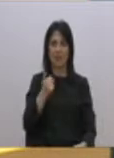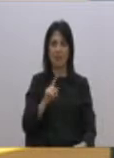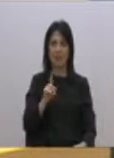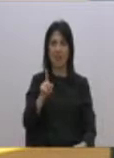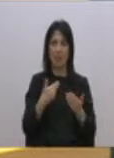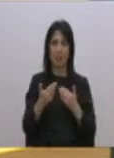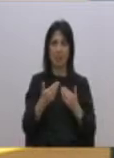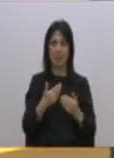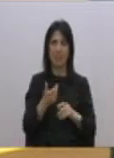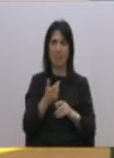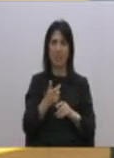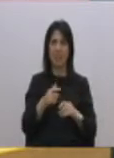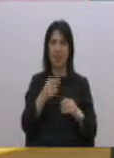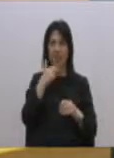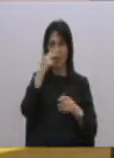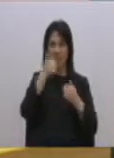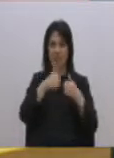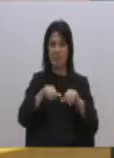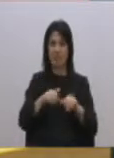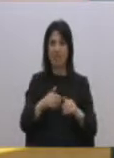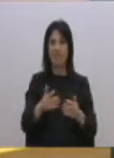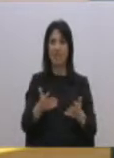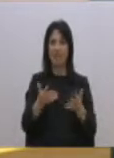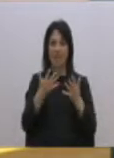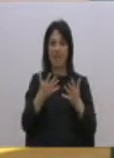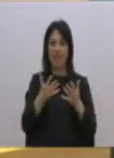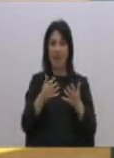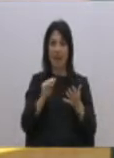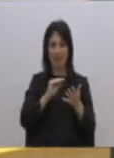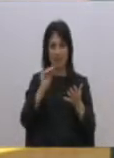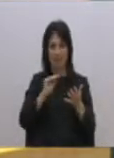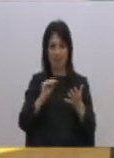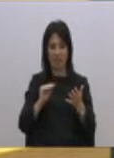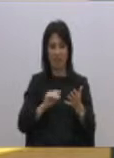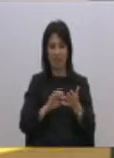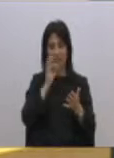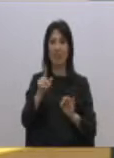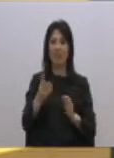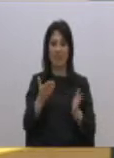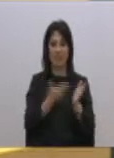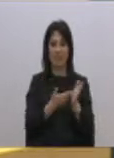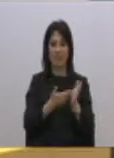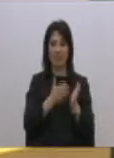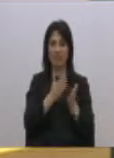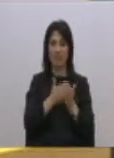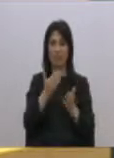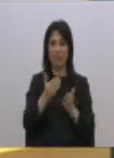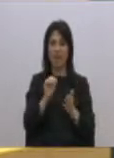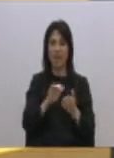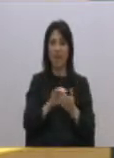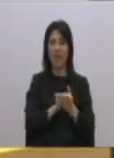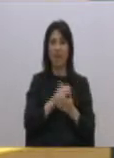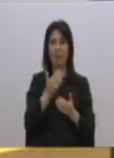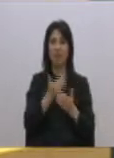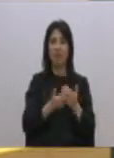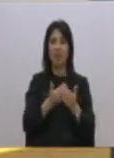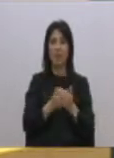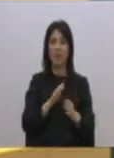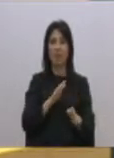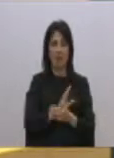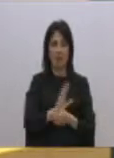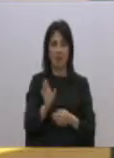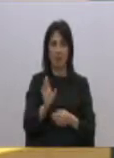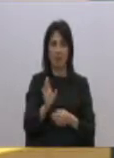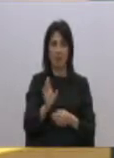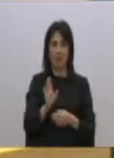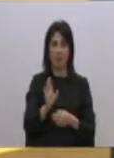თქვენ აკეთებთ, სასამართლო კომისიამ ძალიან ღიად გაგიხაზათ და გითხრათ, რომ ის ევროკავშირის რეკომენდაციის შესრულება